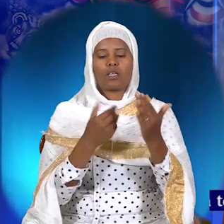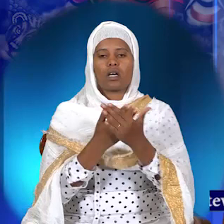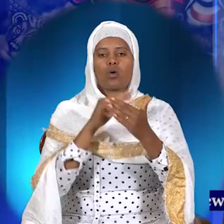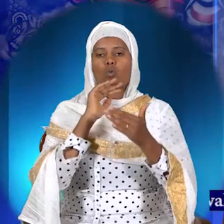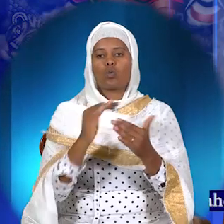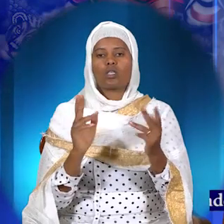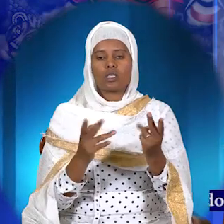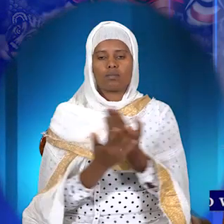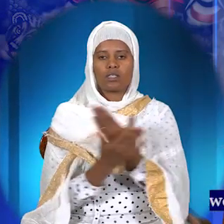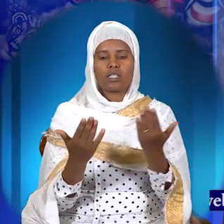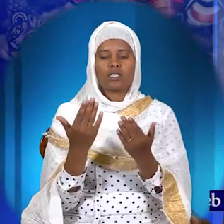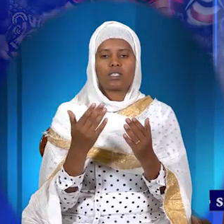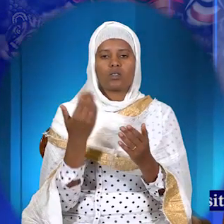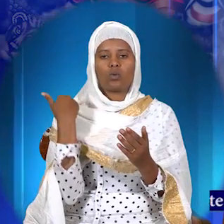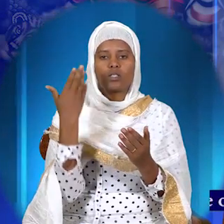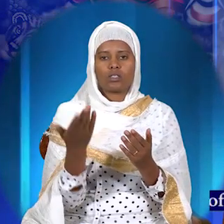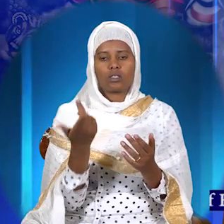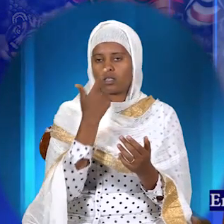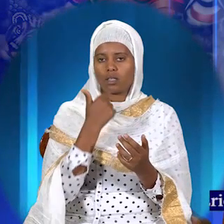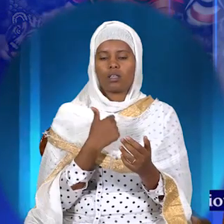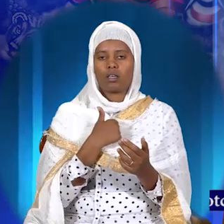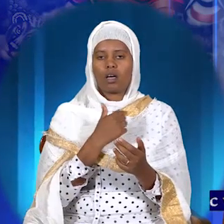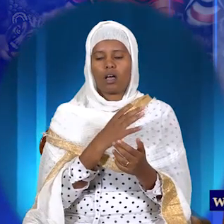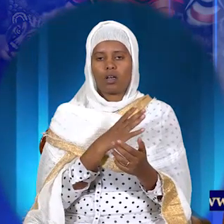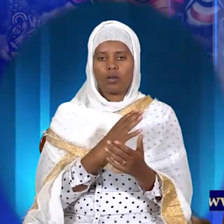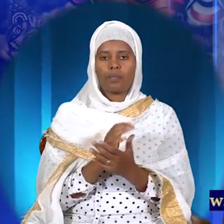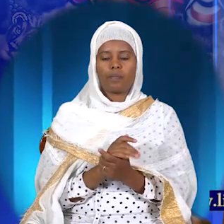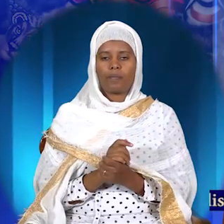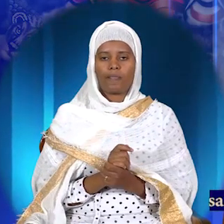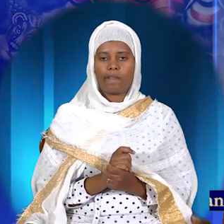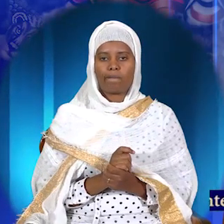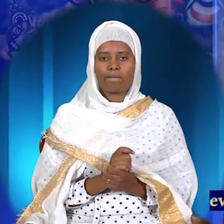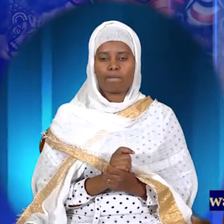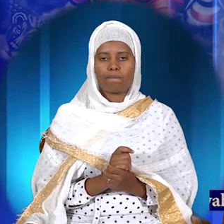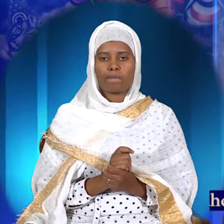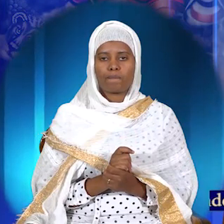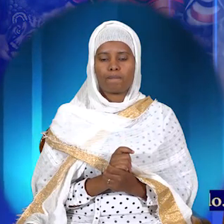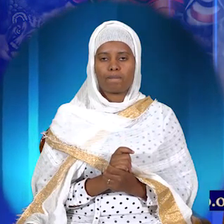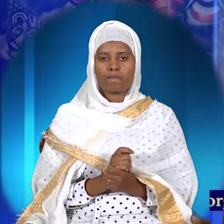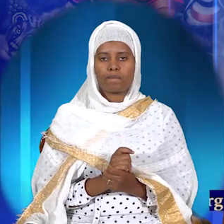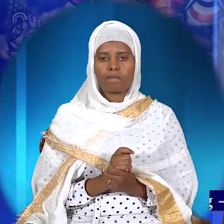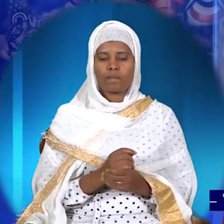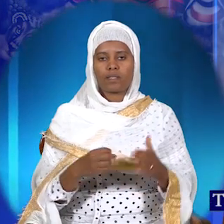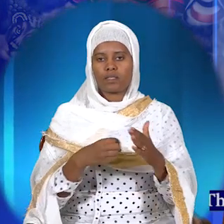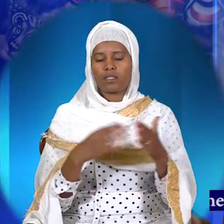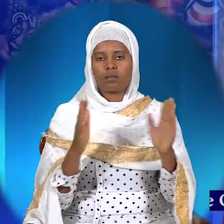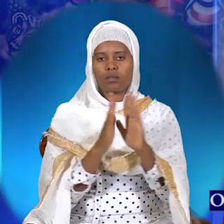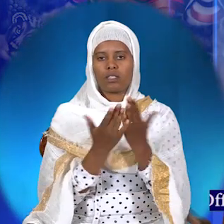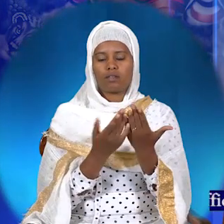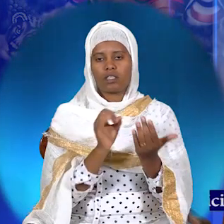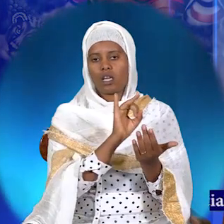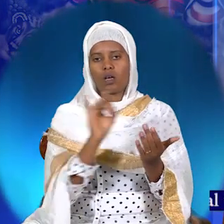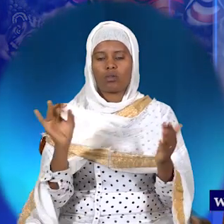እምበር ካብ ወልድ ከምዘይሰርጽ ኣነፂሩ ክፍሊ ናይ መፅሓፍ ቅዱስ ገሊፅልና ኣሎ ማለት እዩ።